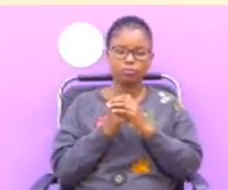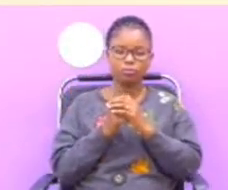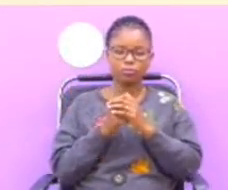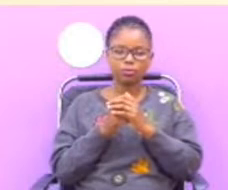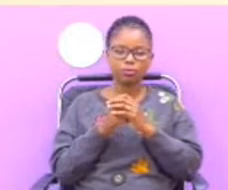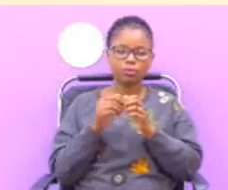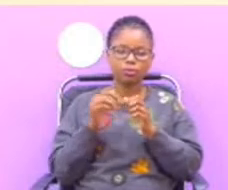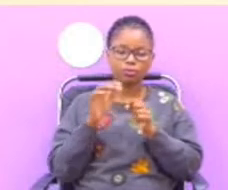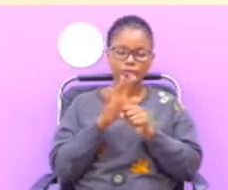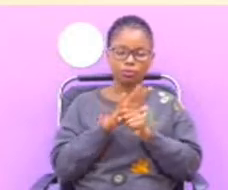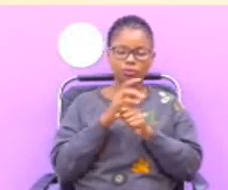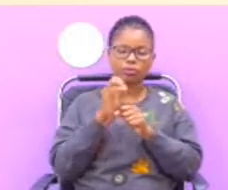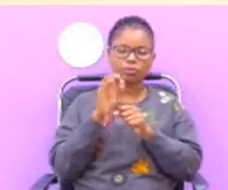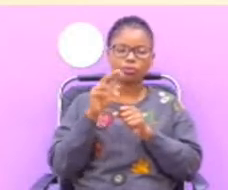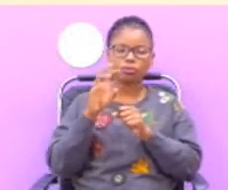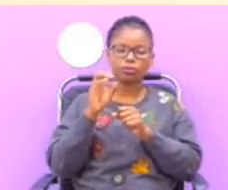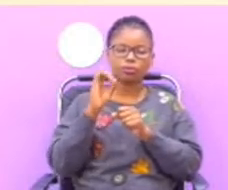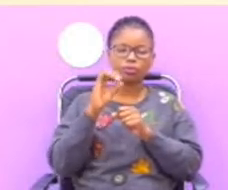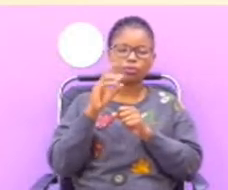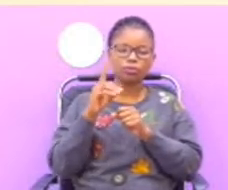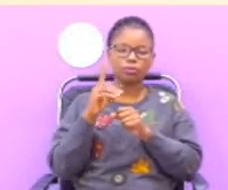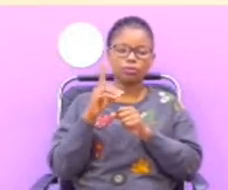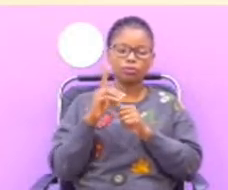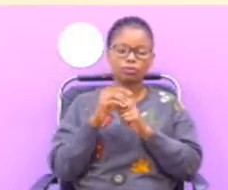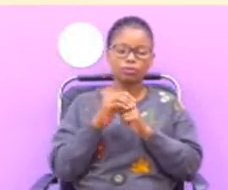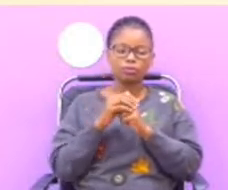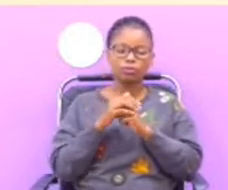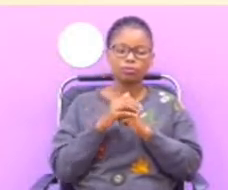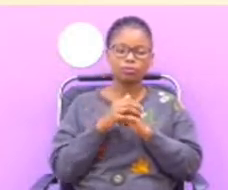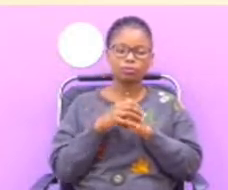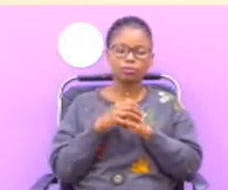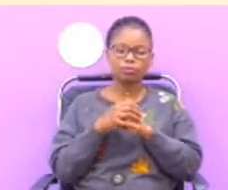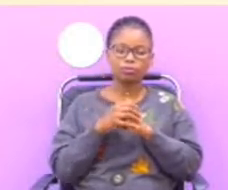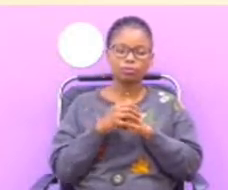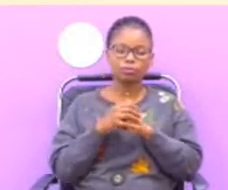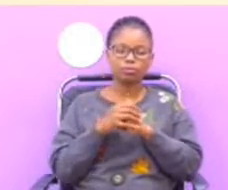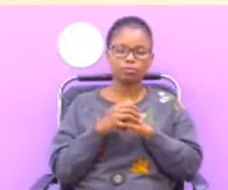kaiyũrĩte ũbumba. Bwana asifiwe sana.